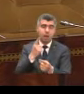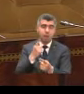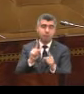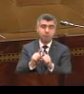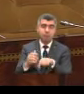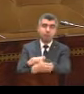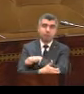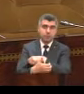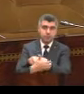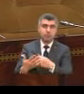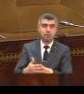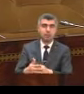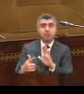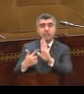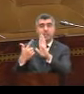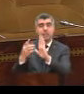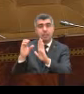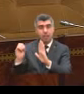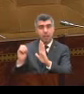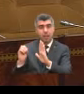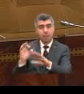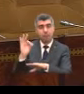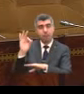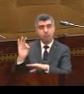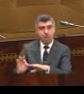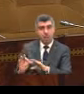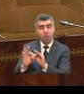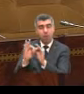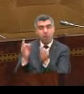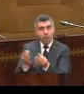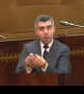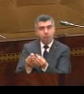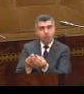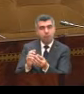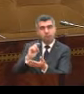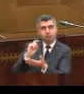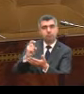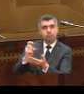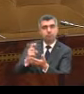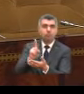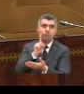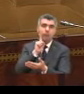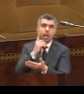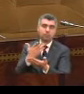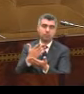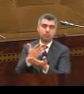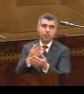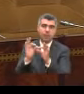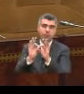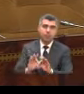هشاشة. 70% من الأسر المغربية كتحتاج للدخل ديال النساء في وضعية